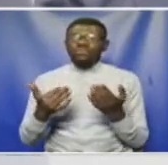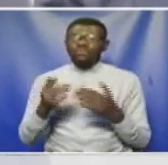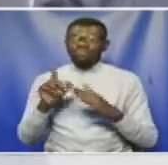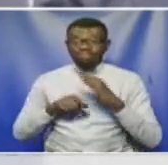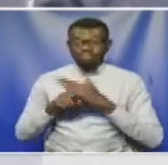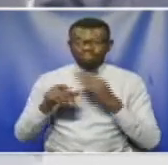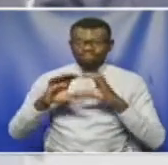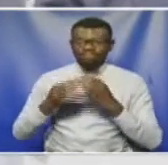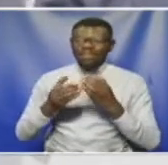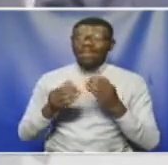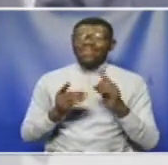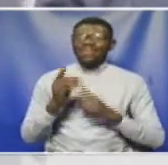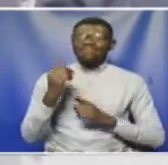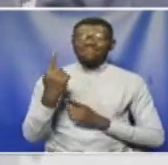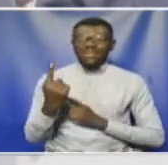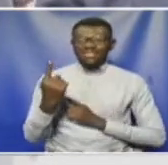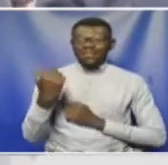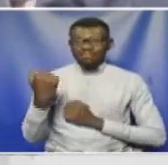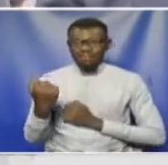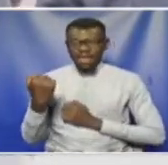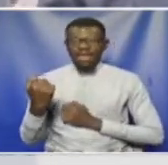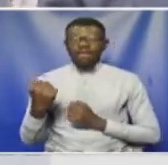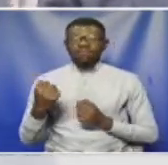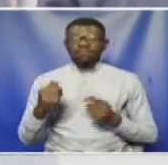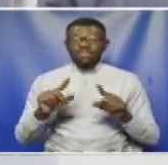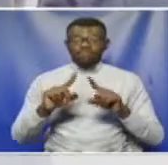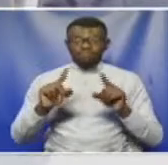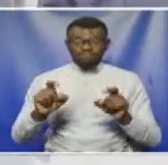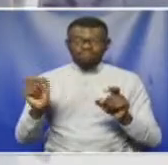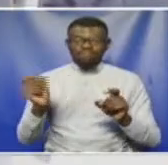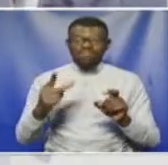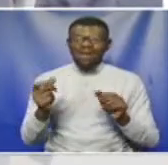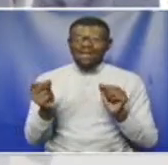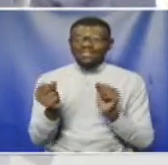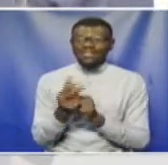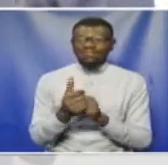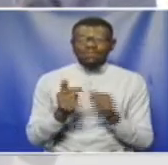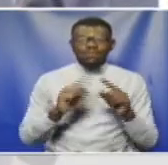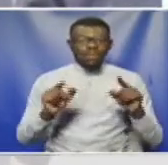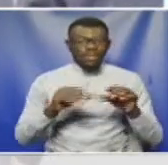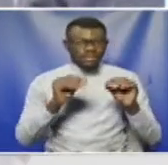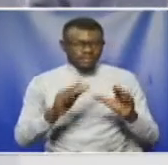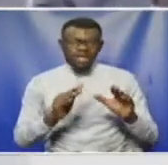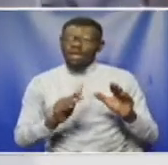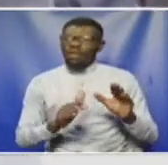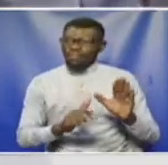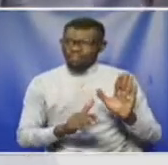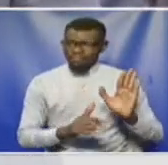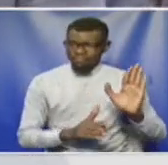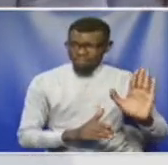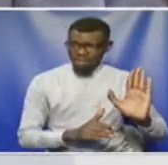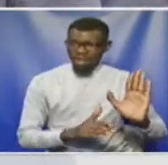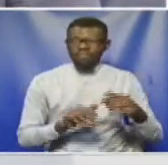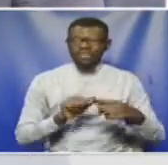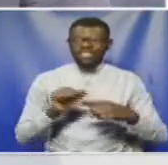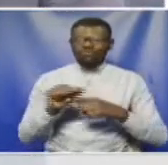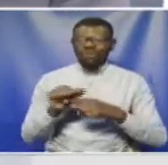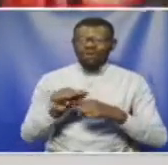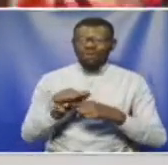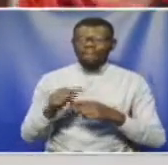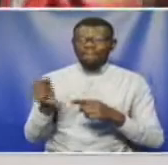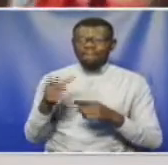May and do their exams in December, their teachers were trained in December of